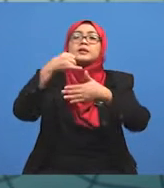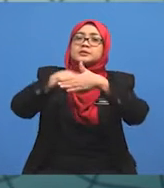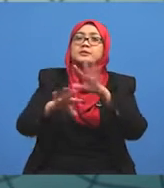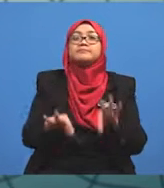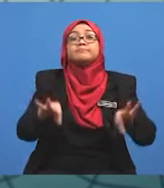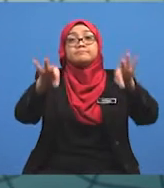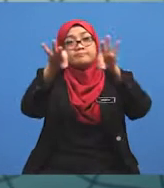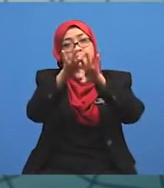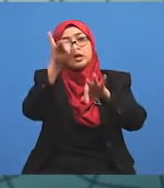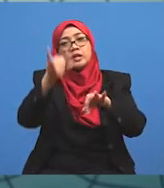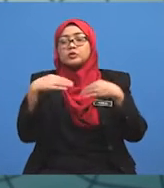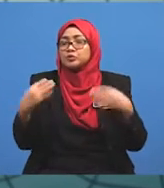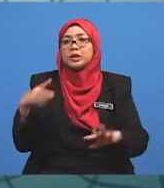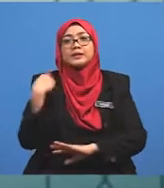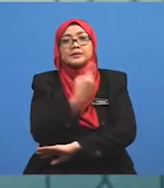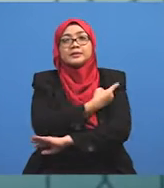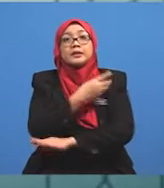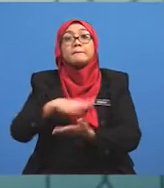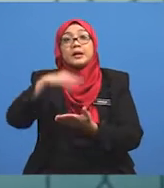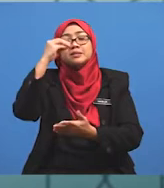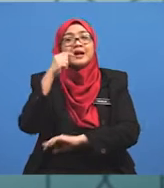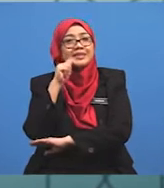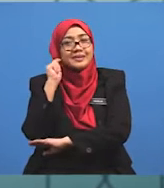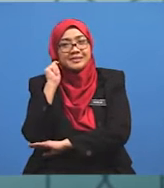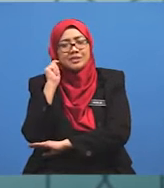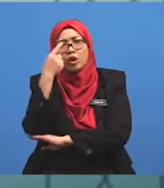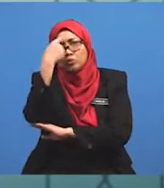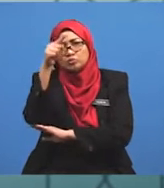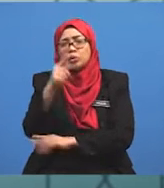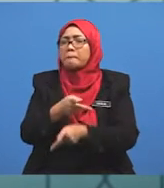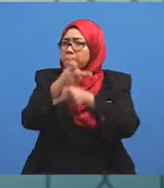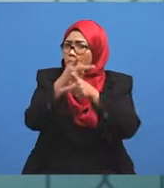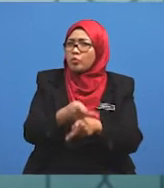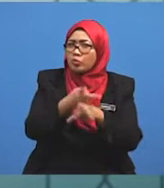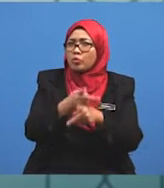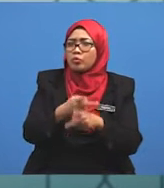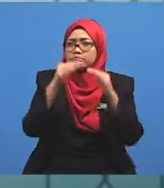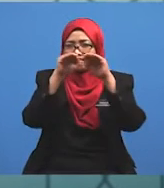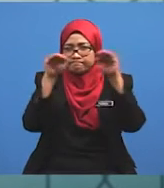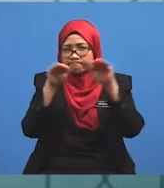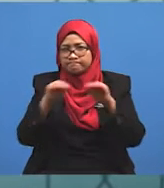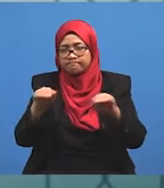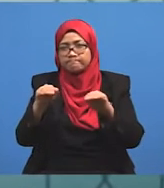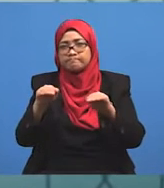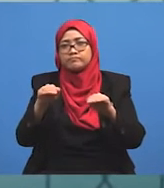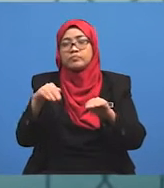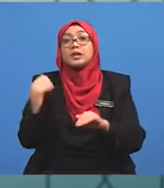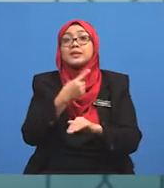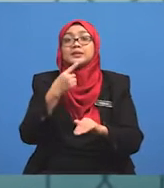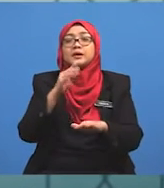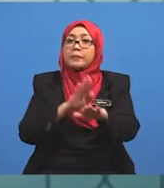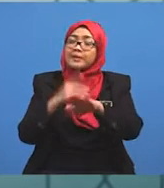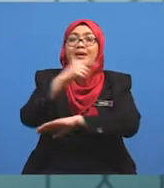kita pelajari sebentar tadi. Bagi mengukuhkan lagi tahap penguasaan tajuk hari ini, mari kita